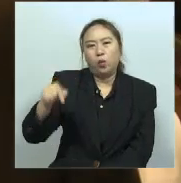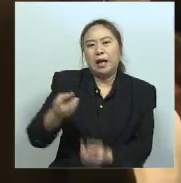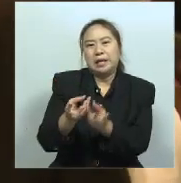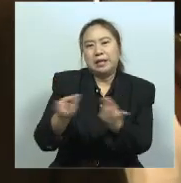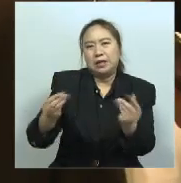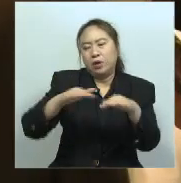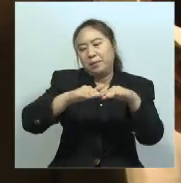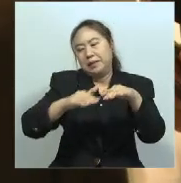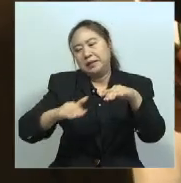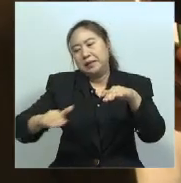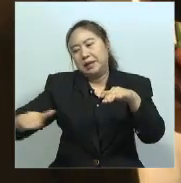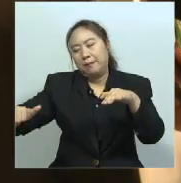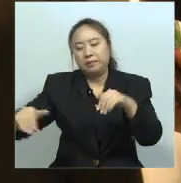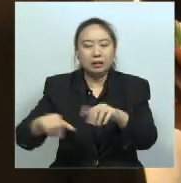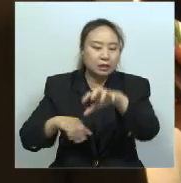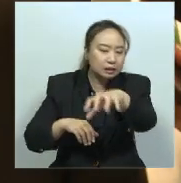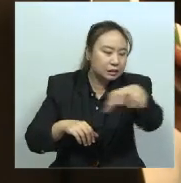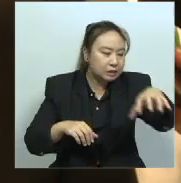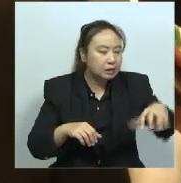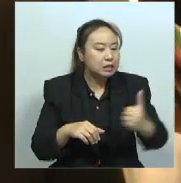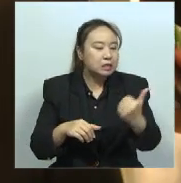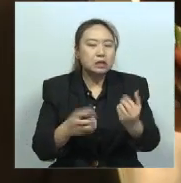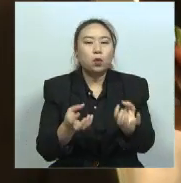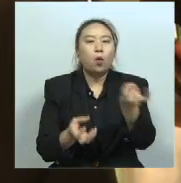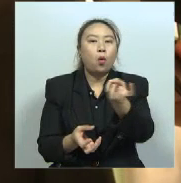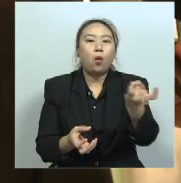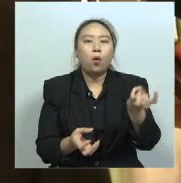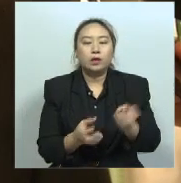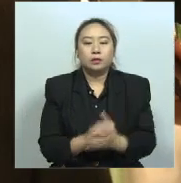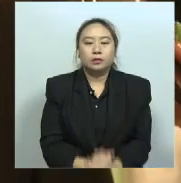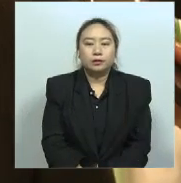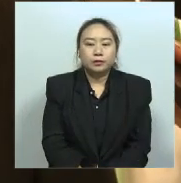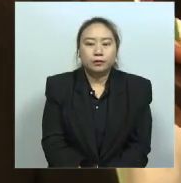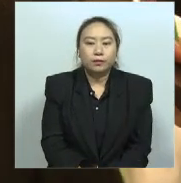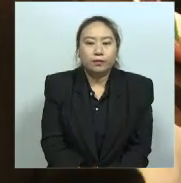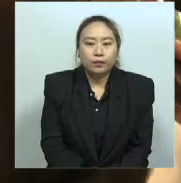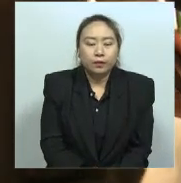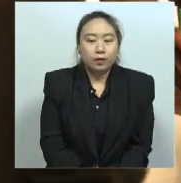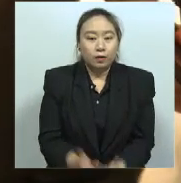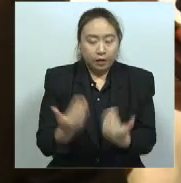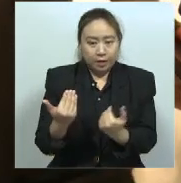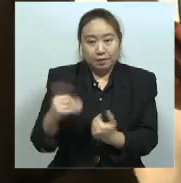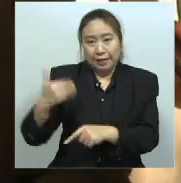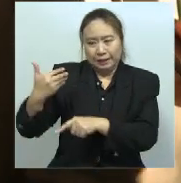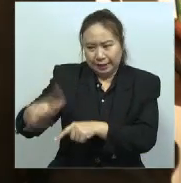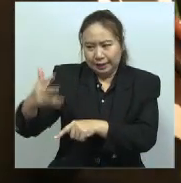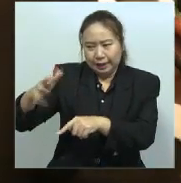ก็น้อยมากแทบไม่มีอ่ะ ตรงน ั้ นไป จะ กินยังไม่เสร็จเลยใช่มั้ยคะมันไม่เลย เสร็จเป็นบางส่วนแต่